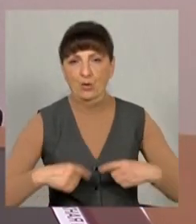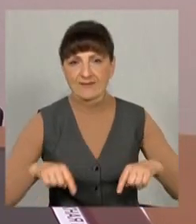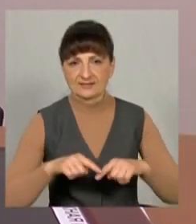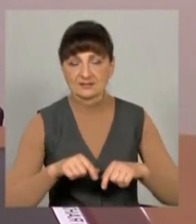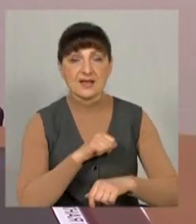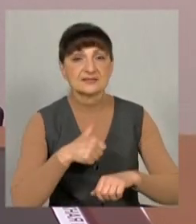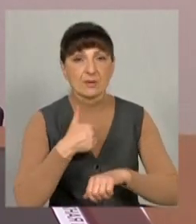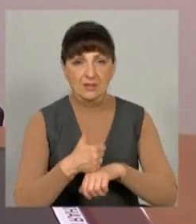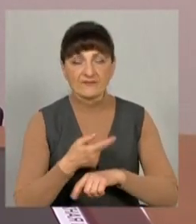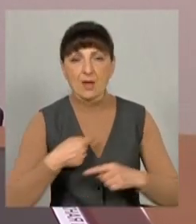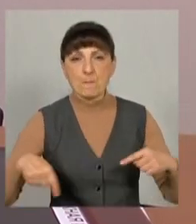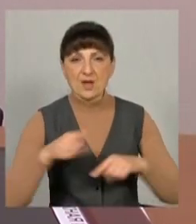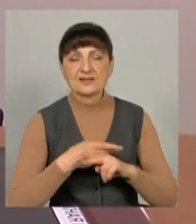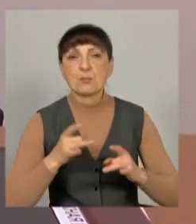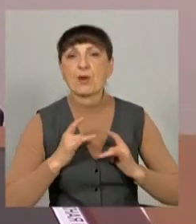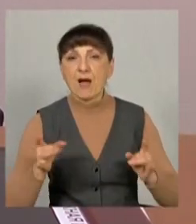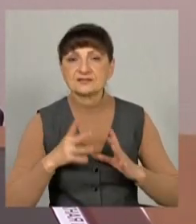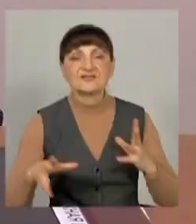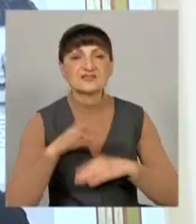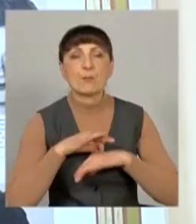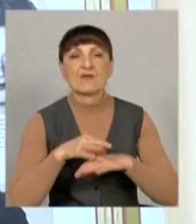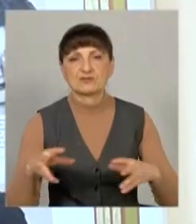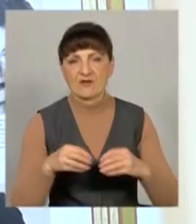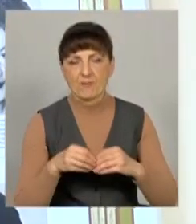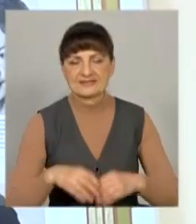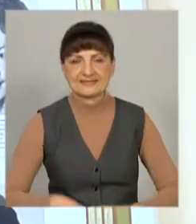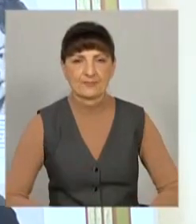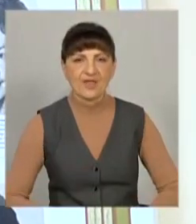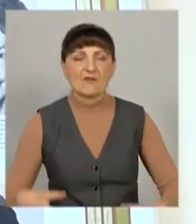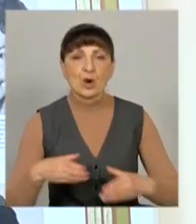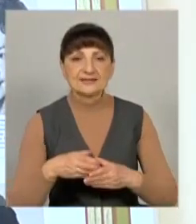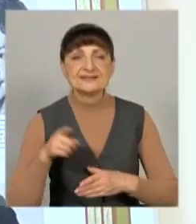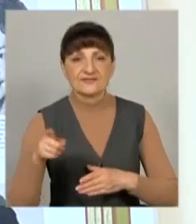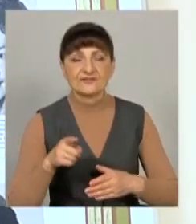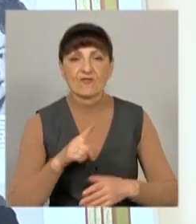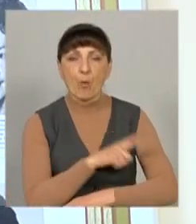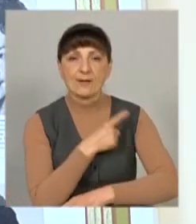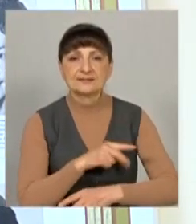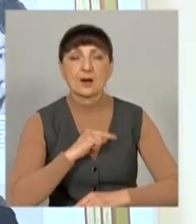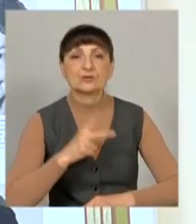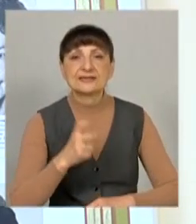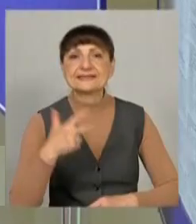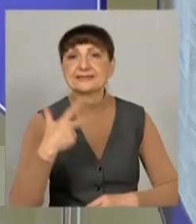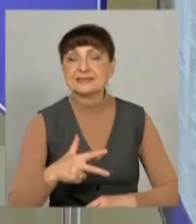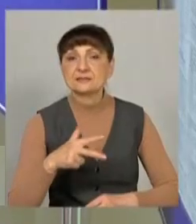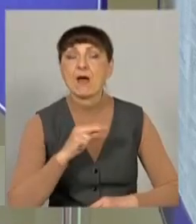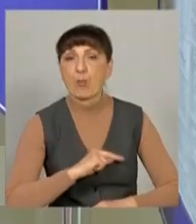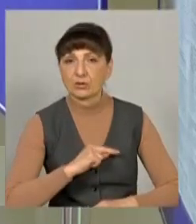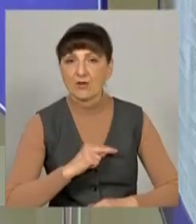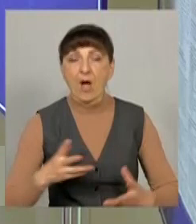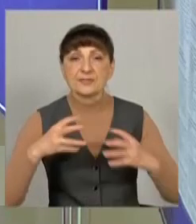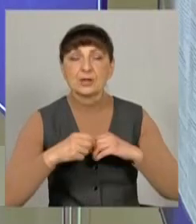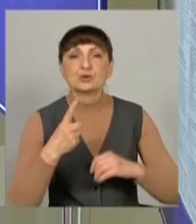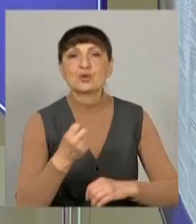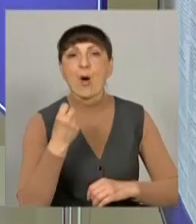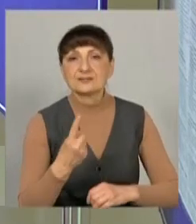самое главное то, что мы вот эти праздники мы все проводим вместе. В коллективе перинатального центра работает 330 сотрудников. Он объединил